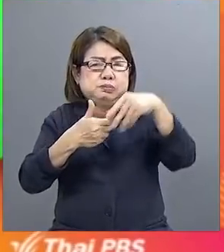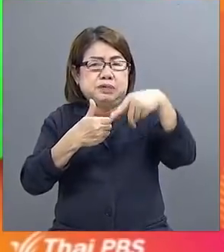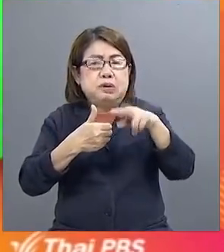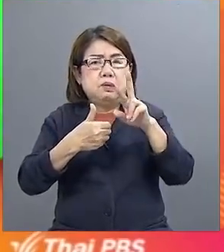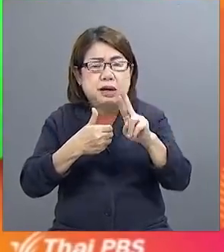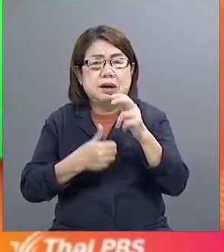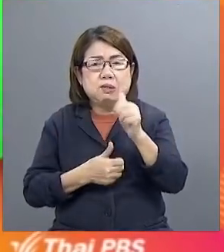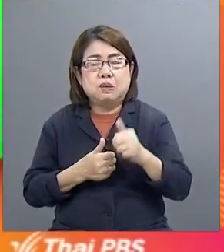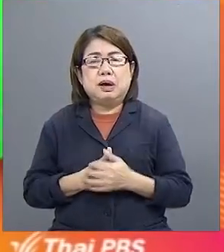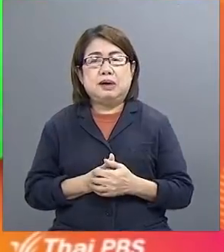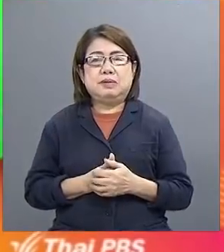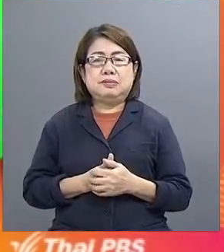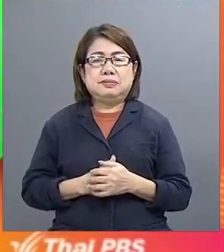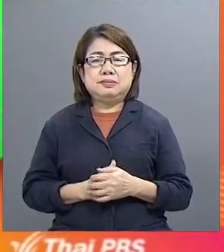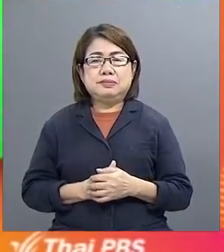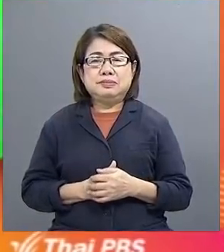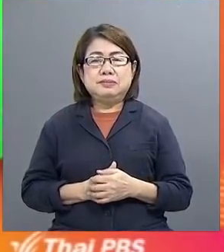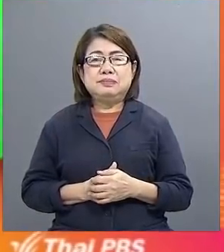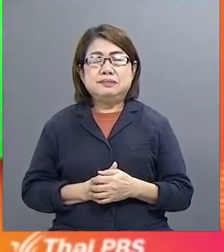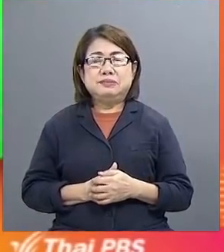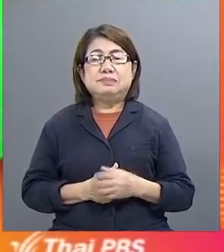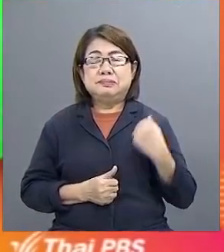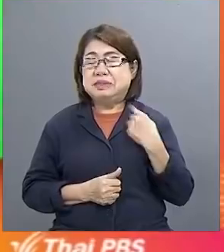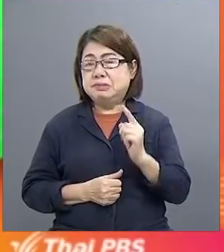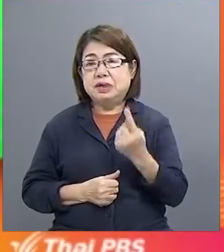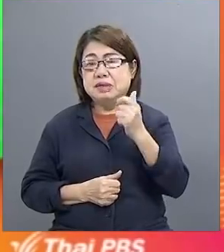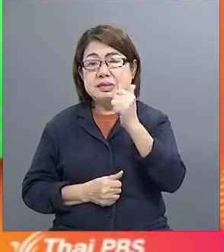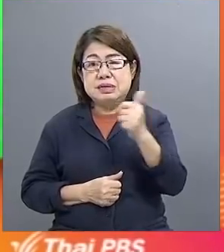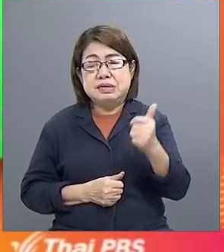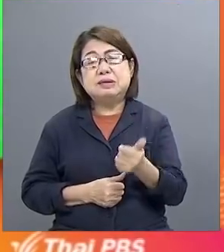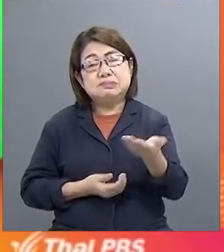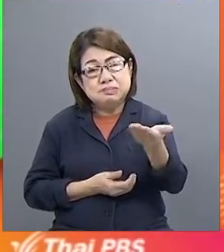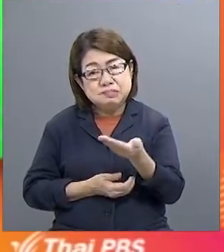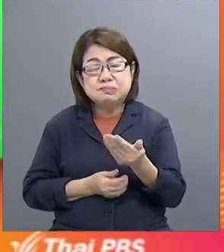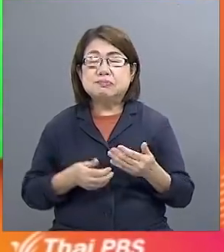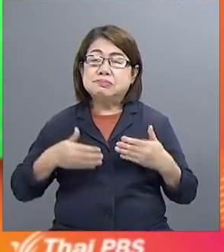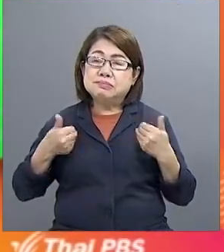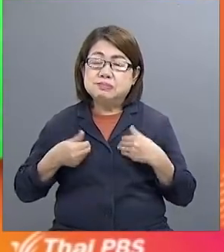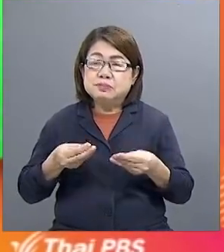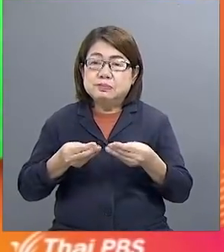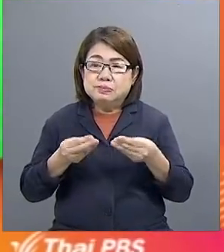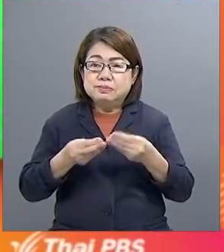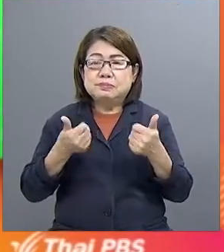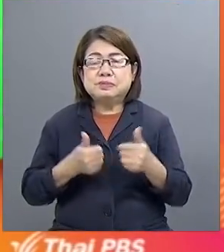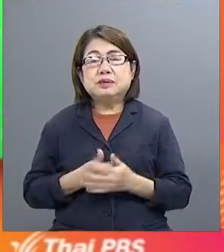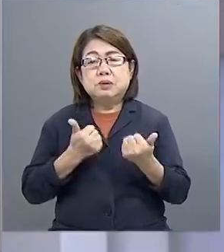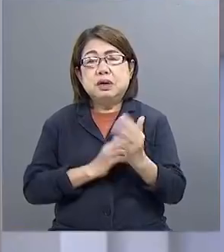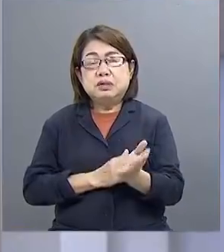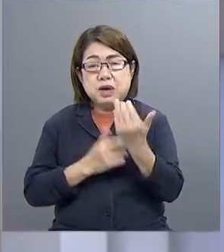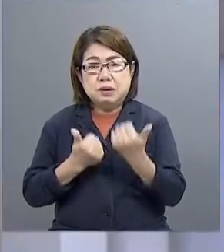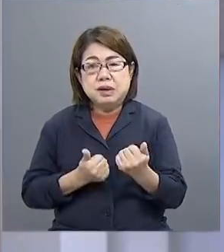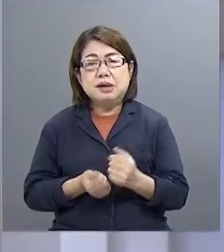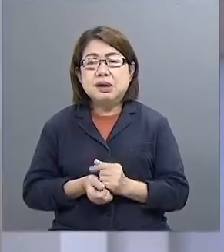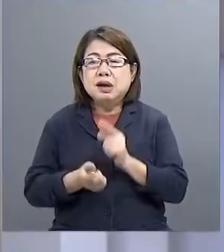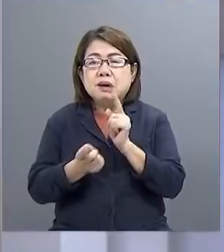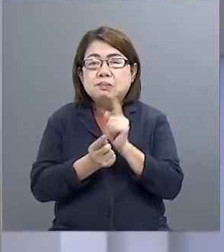Add LINEครับครับเป็นอีกหนึ่งกิจกรรมดีๆนะครับชวนมาร่วมสนุกกันนะครับส่วนเช้านี้ทักทายคุณผู้ชมทางบ้านกันนิดนึงนะ